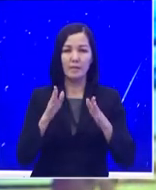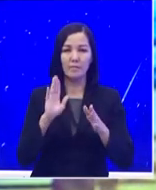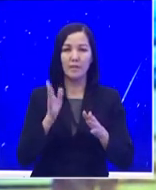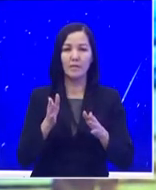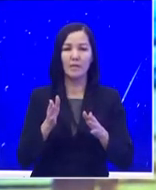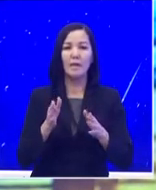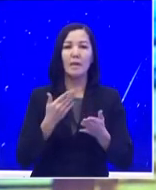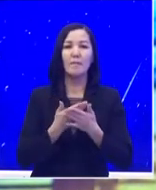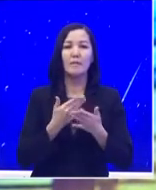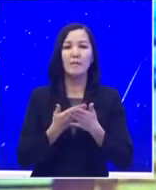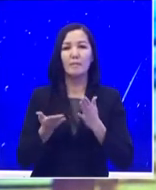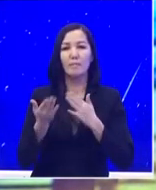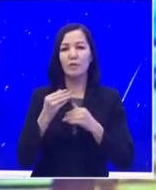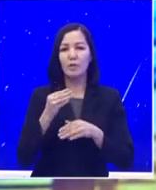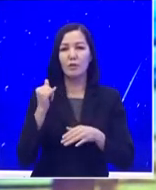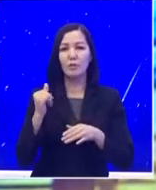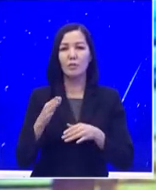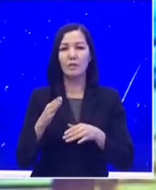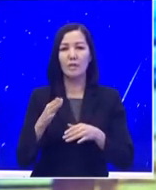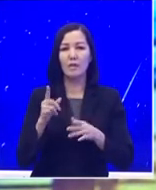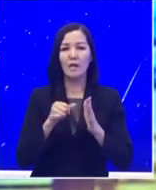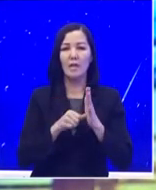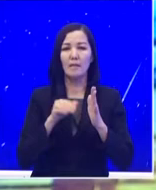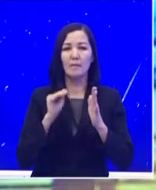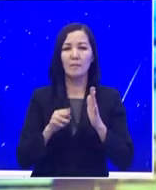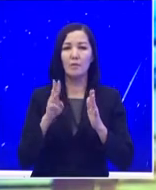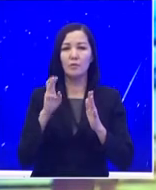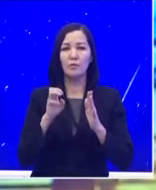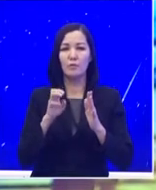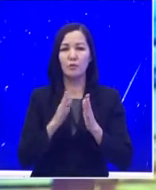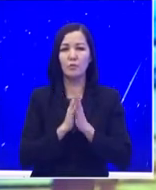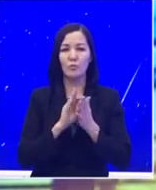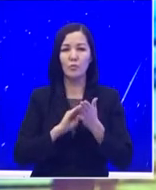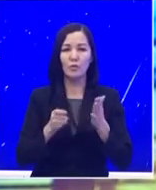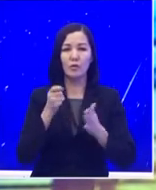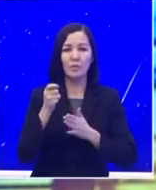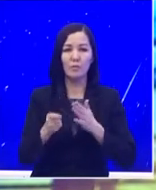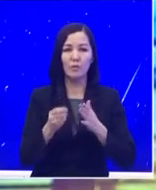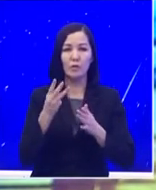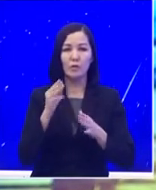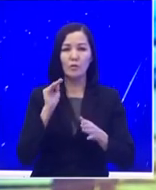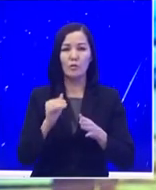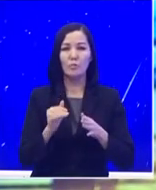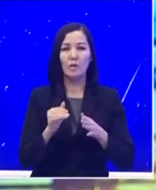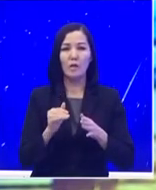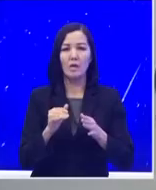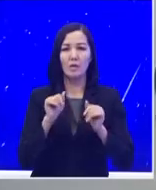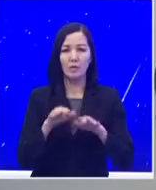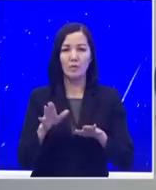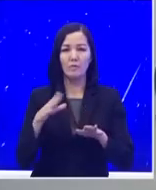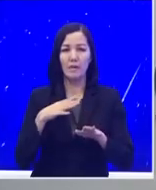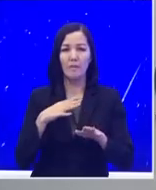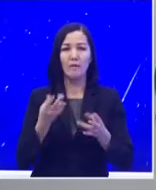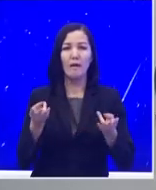тыс қалдырмайды. Мәселен, былтыр жетісулықтар тарапынан 6300-ге жуық өтініш келіп түскен. Оның 3000-ға жуығы оң шешім